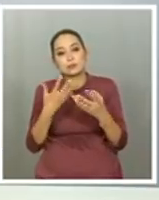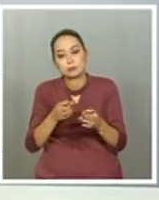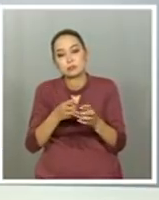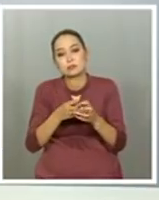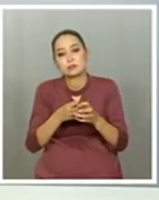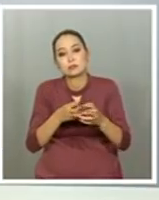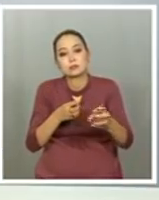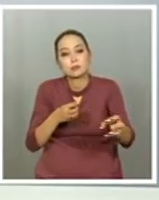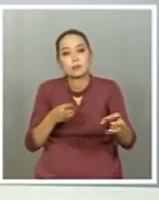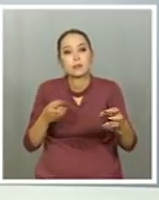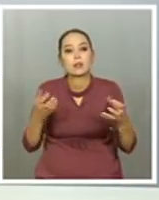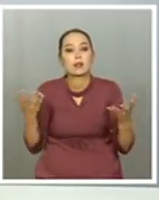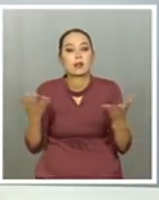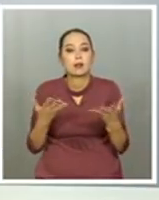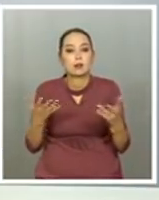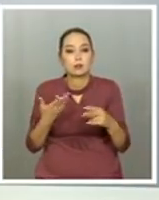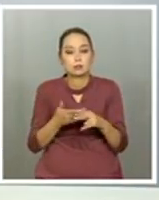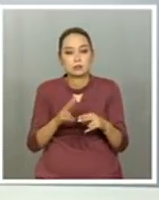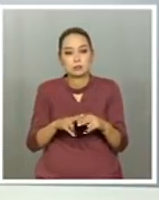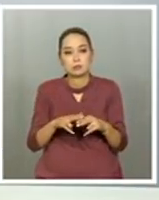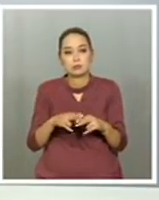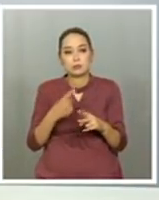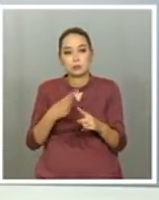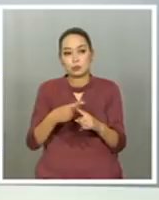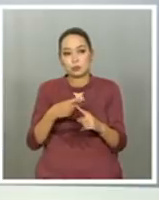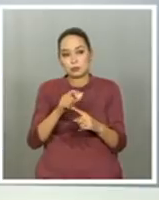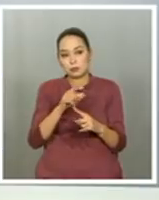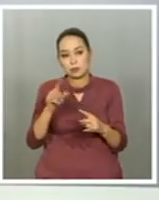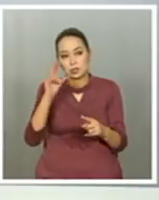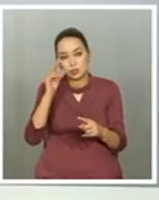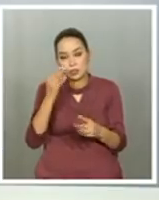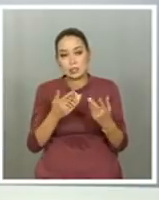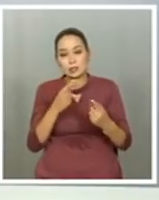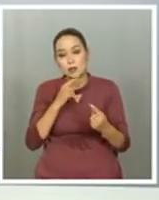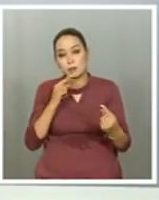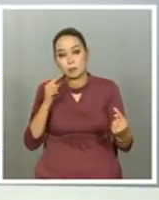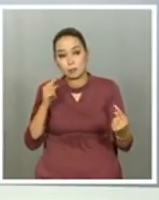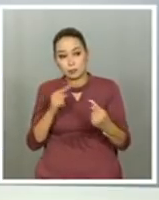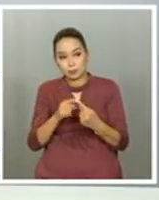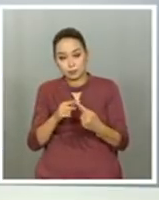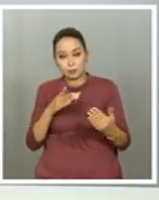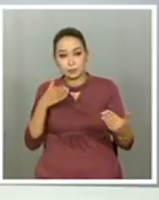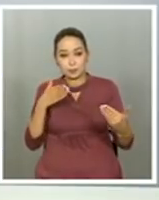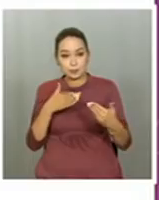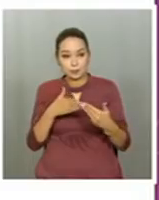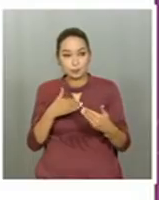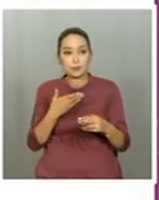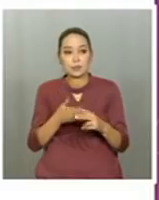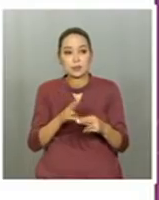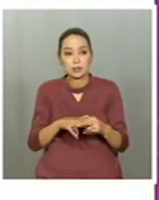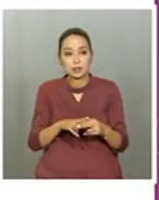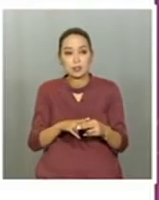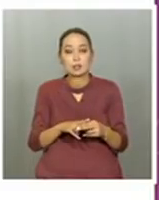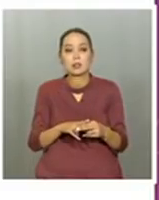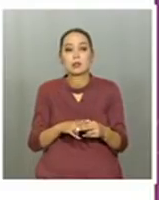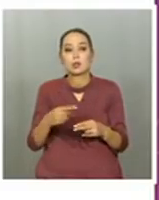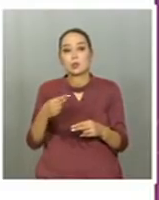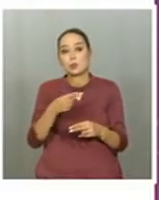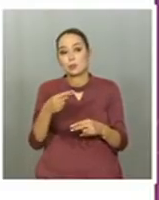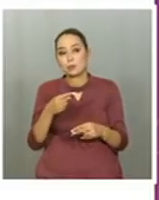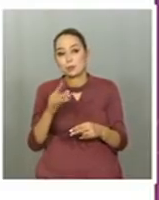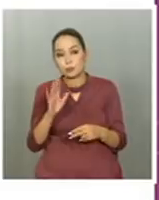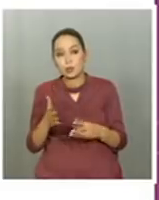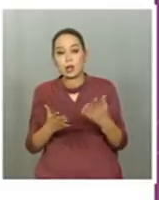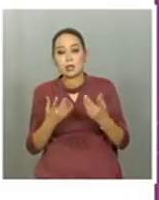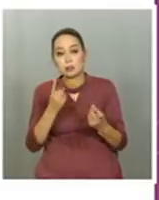қосындысы берілген. Егер денелер қарама-қарсы бағытта қозғалатын болса, терс таңбасы, яғни минус таңбасы қойылады, ал бір